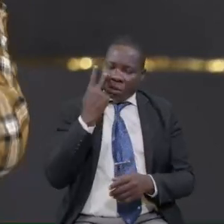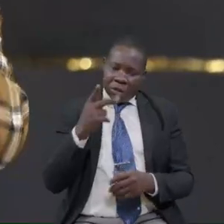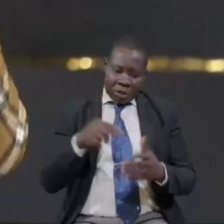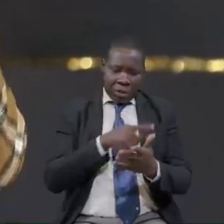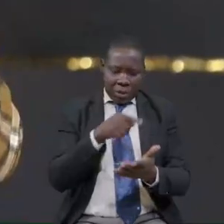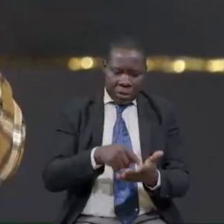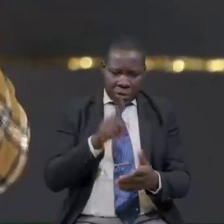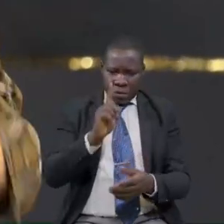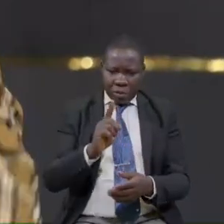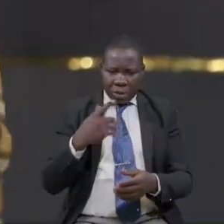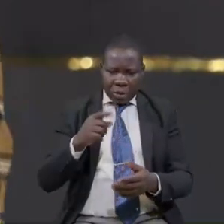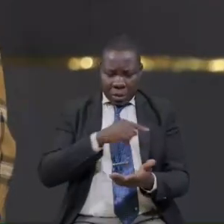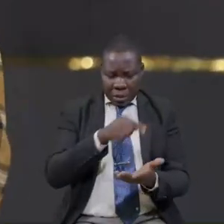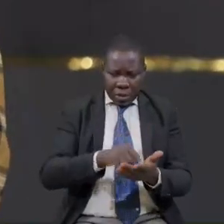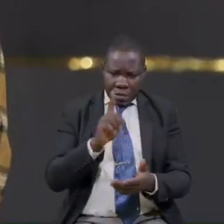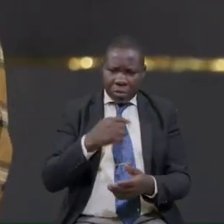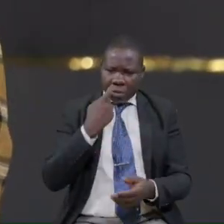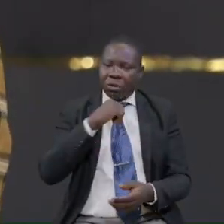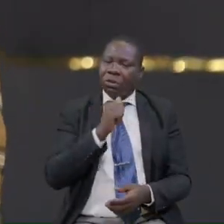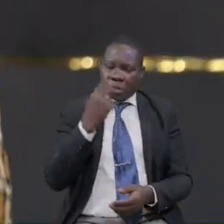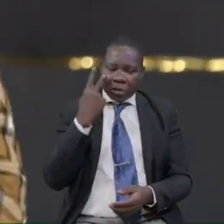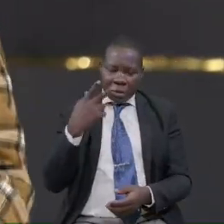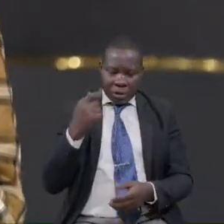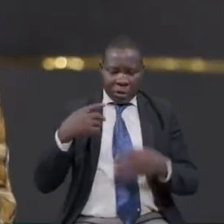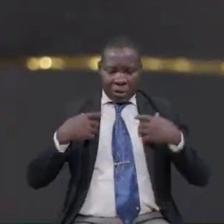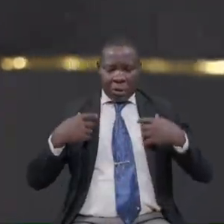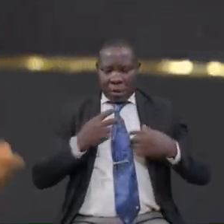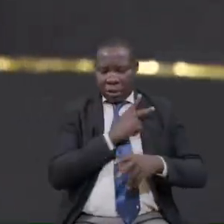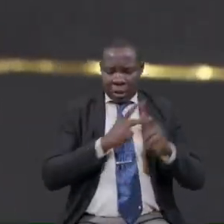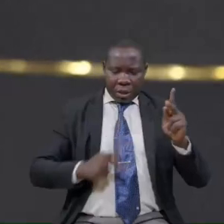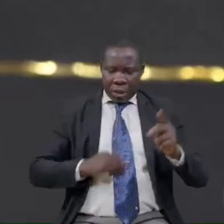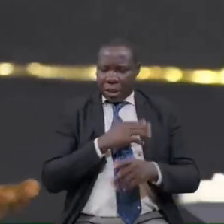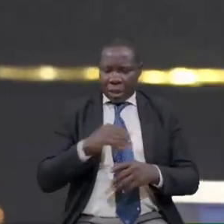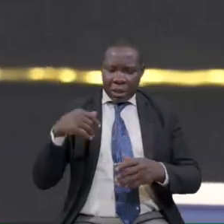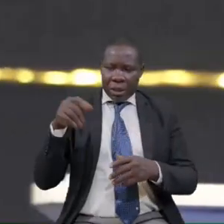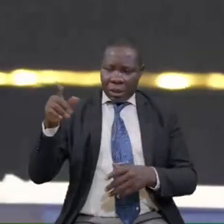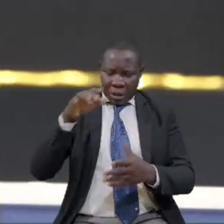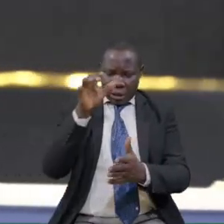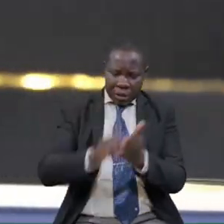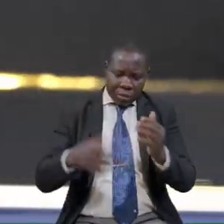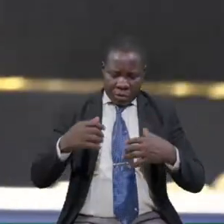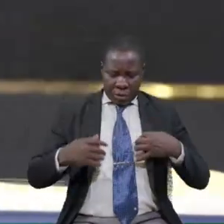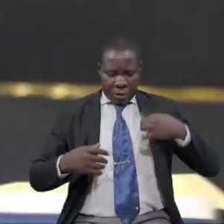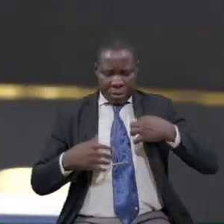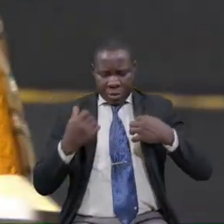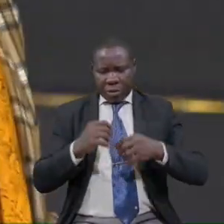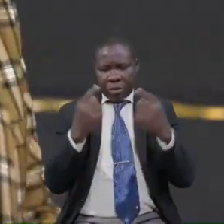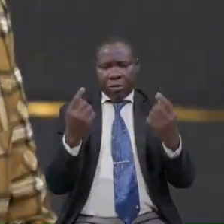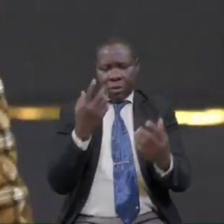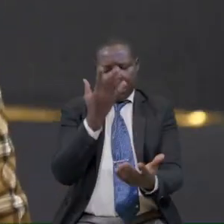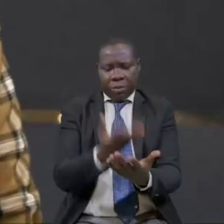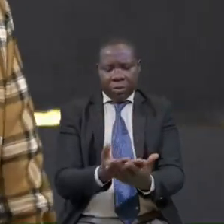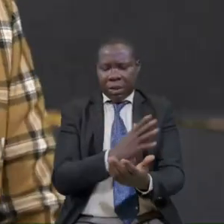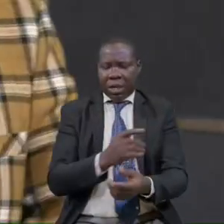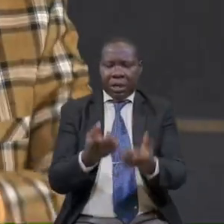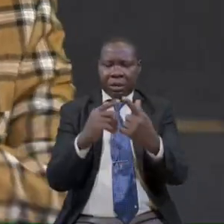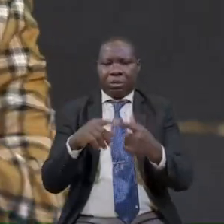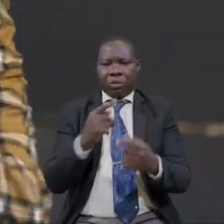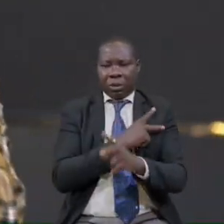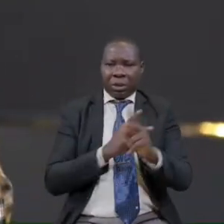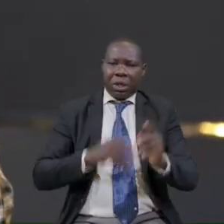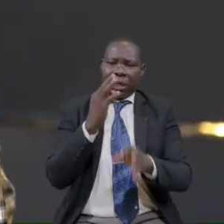ceci. Il a ôté l'habillement d'un prisonnier. Il est allé voir le roi.